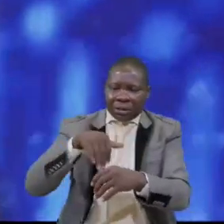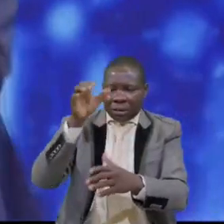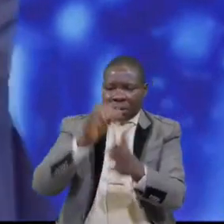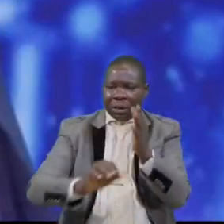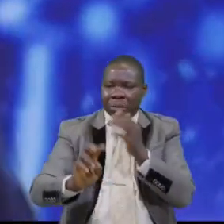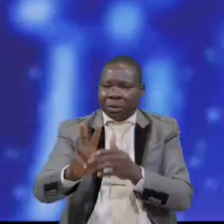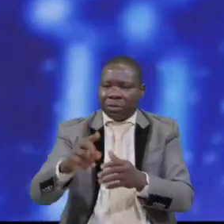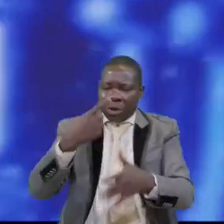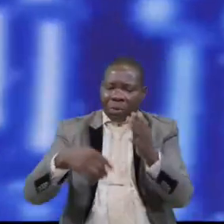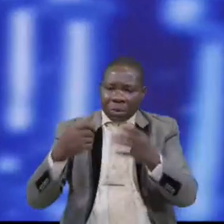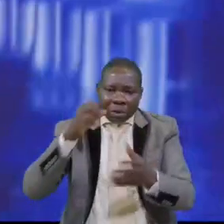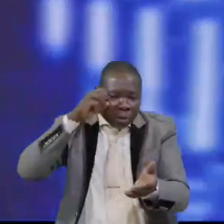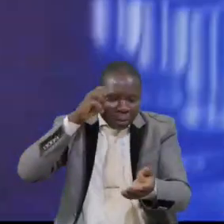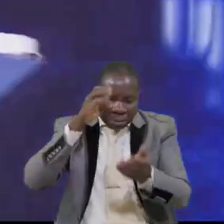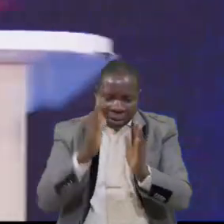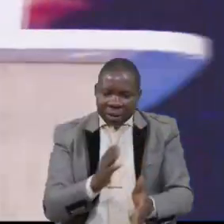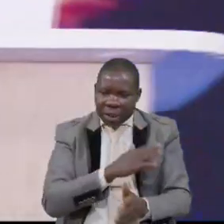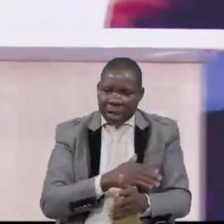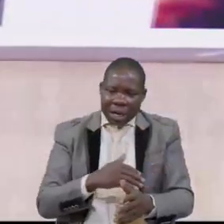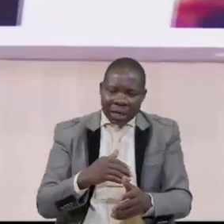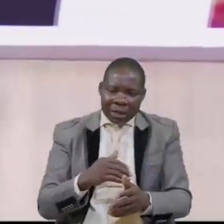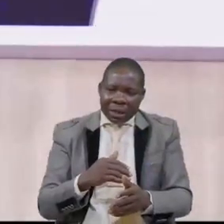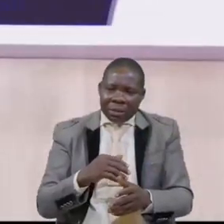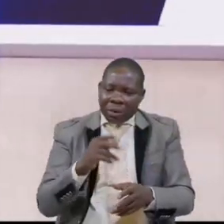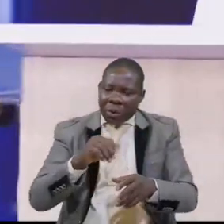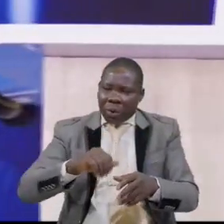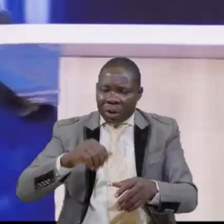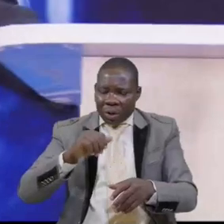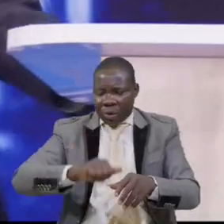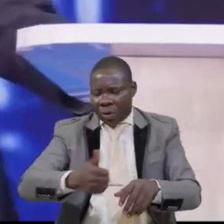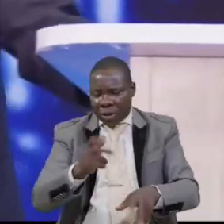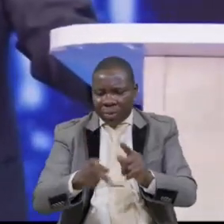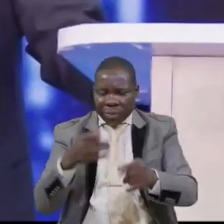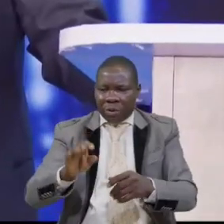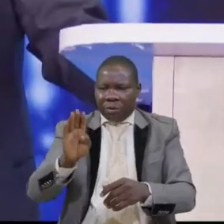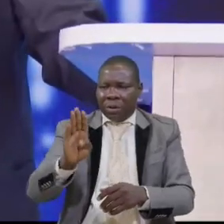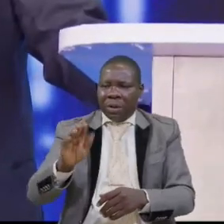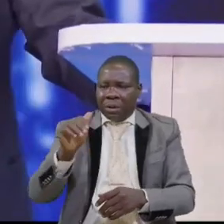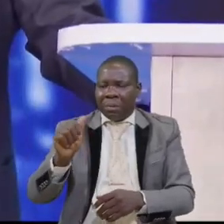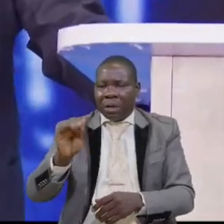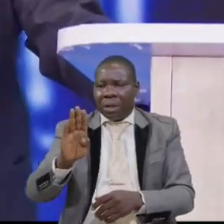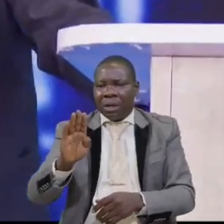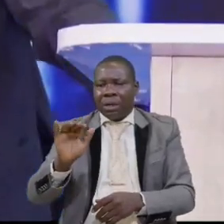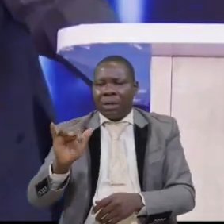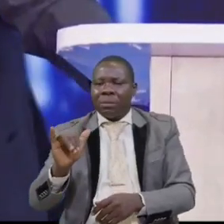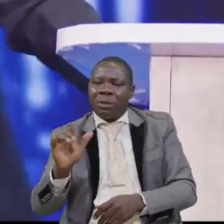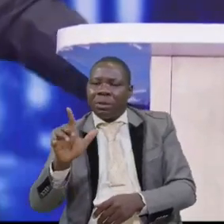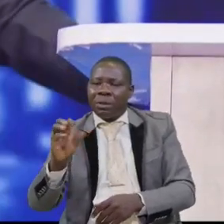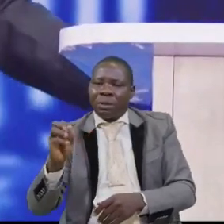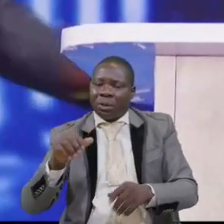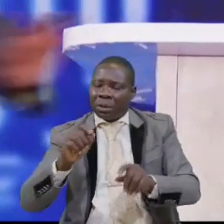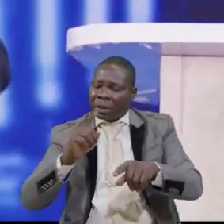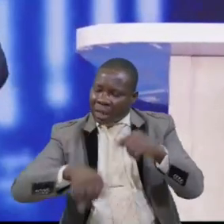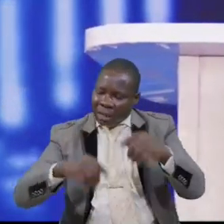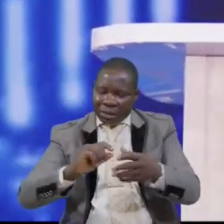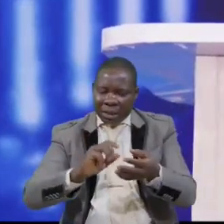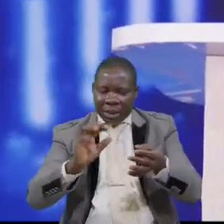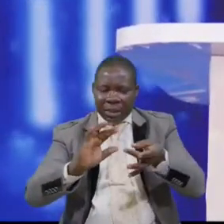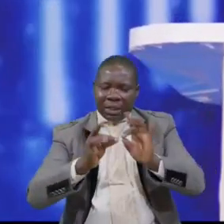magiciens et les astrologues et tous ceux qui sont en Babylone, ceux qui ne pouvaient pas interpréter, ils savaient qu'il allait